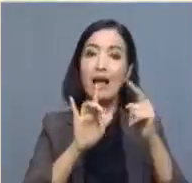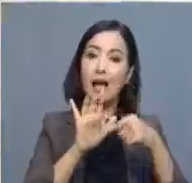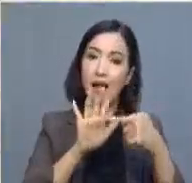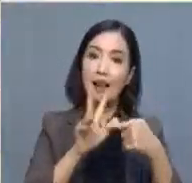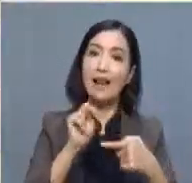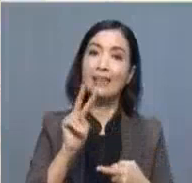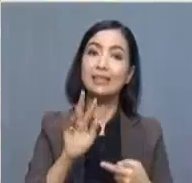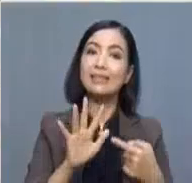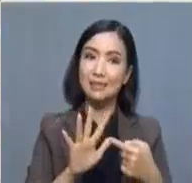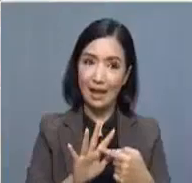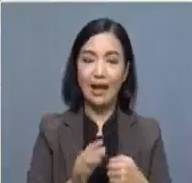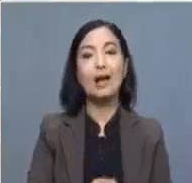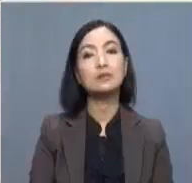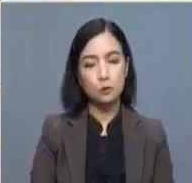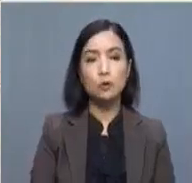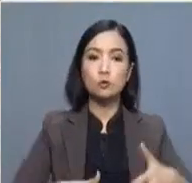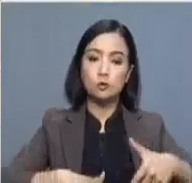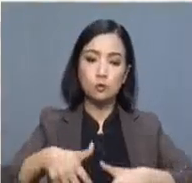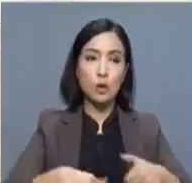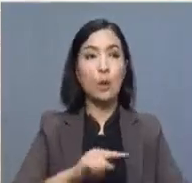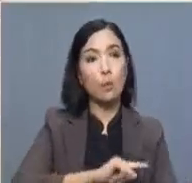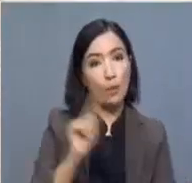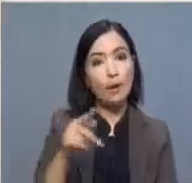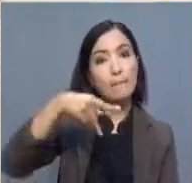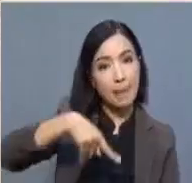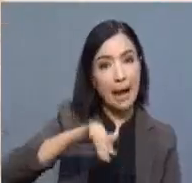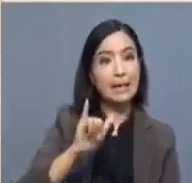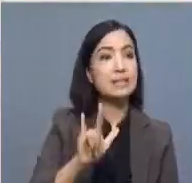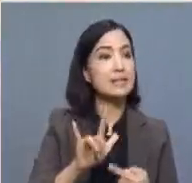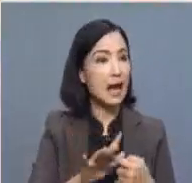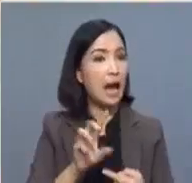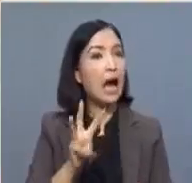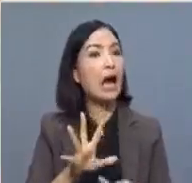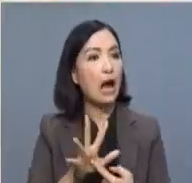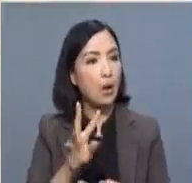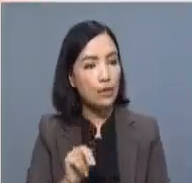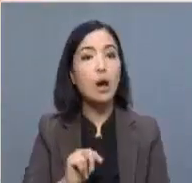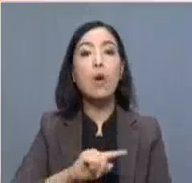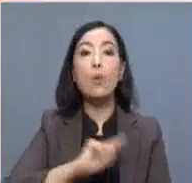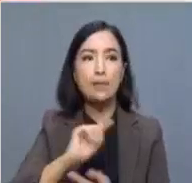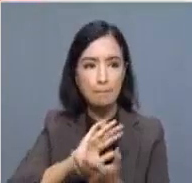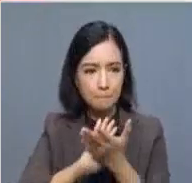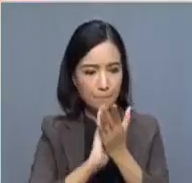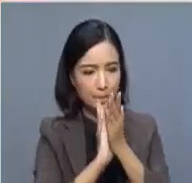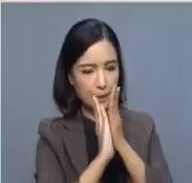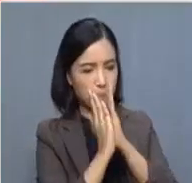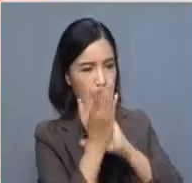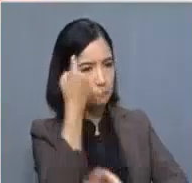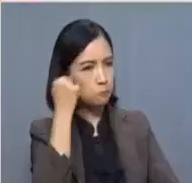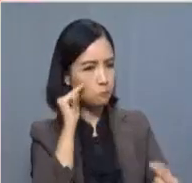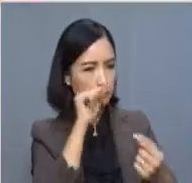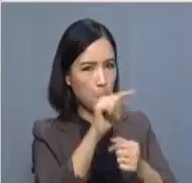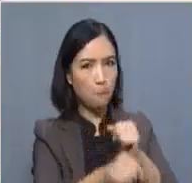ของงานประเพณีปีใหม่เมืองนะคะชาวล้านนาเรียกว่าวันพญาวันถือเป็นวันเถลิงศกหรือวันเปลี่ยนศักราชเริ่มต้นปีใหม่ช่วงเช้า